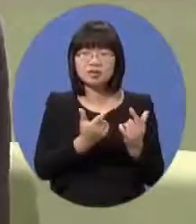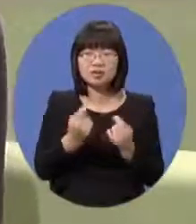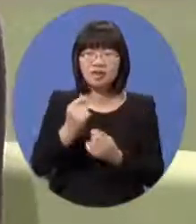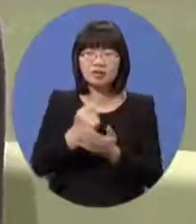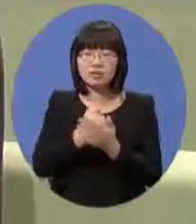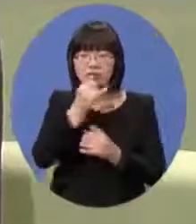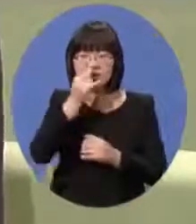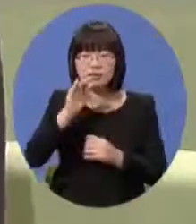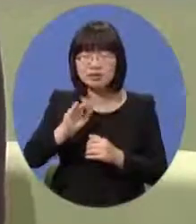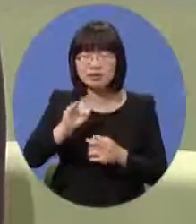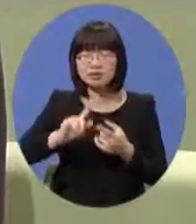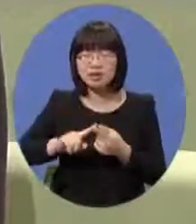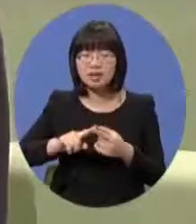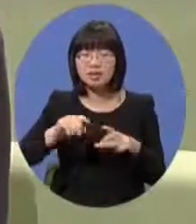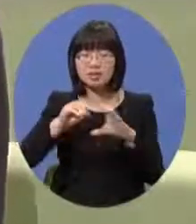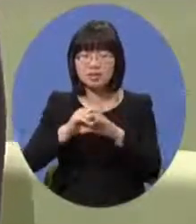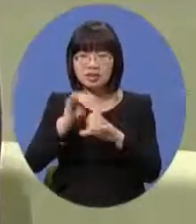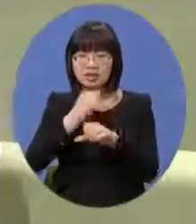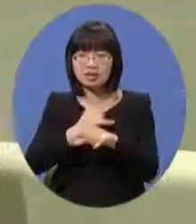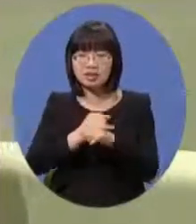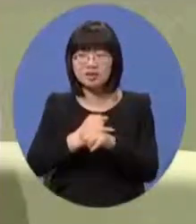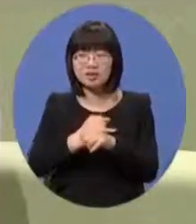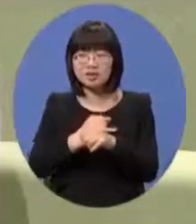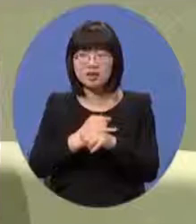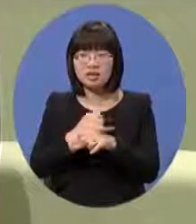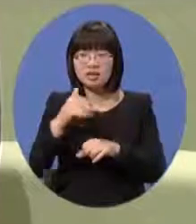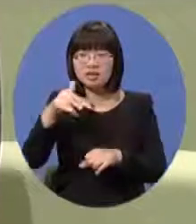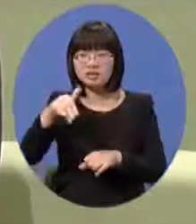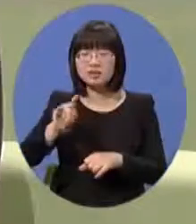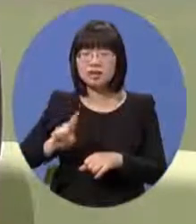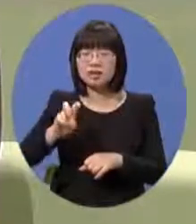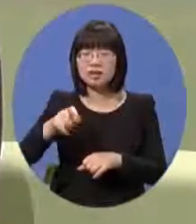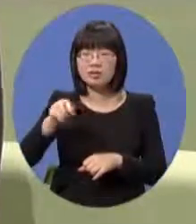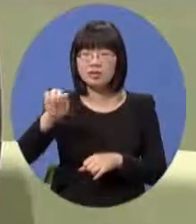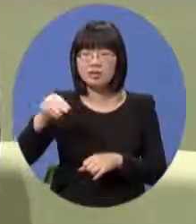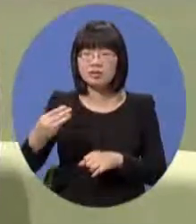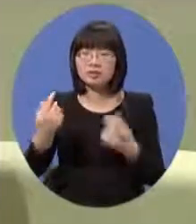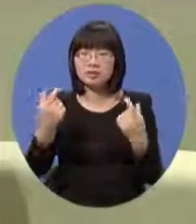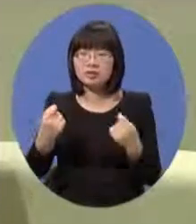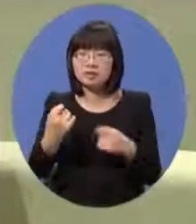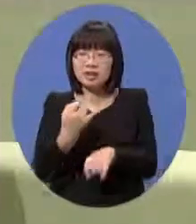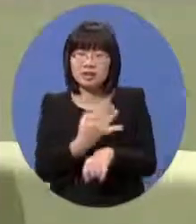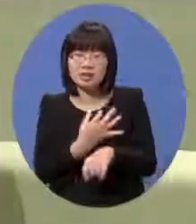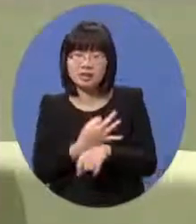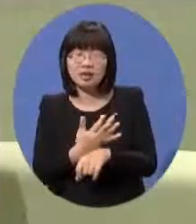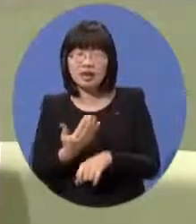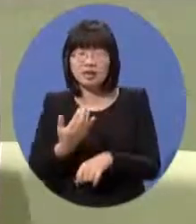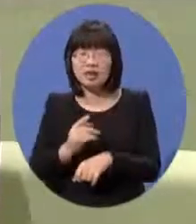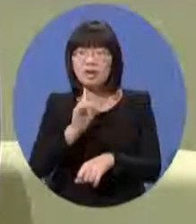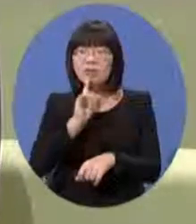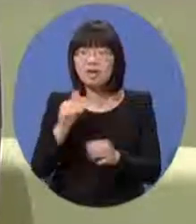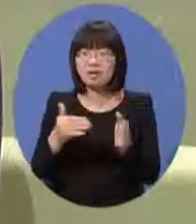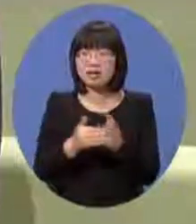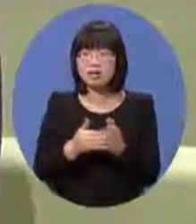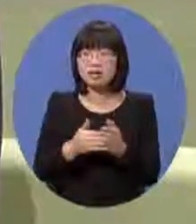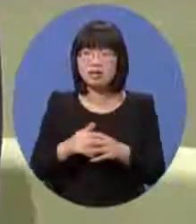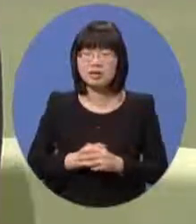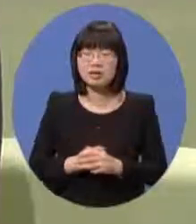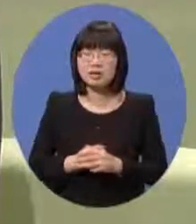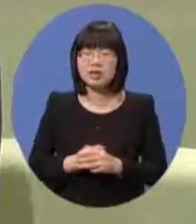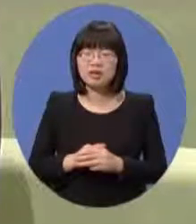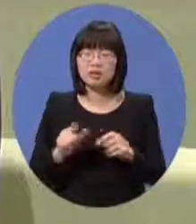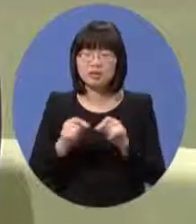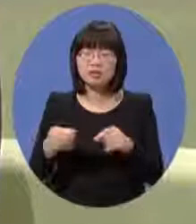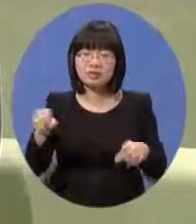네. 이제 거기에 들어가는 식품 첨가물 같은 것들이 뭐 가공된 단순당은 아까 말씀을 드렸고요. 예. 식품